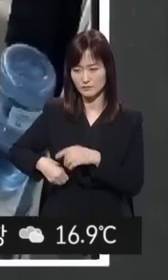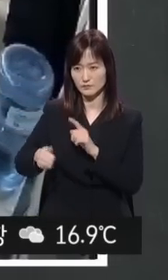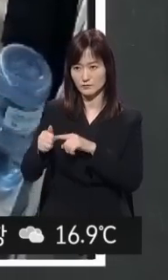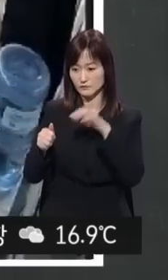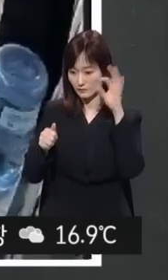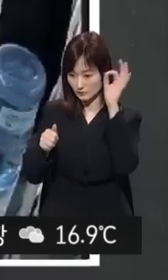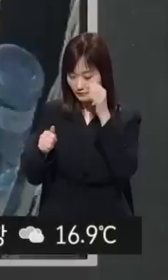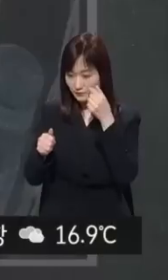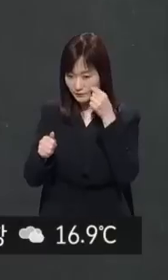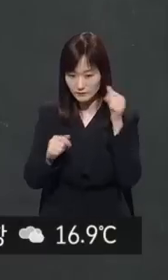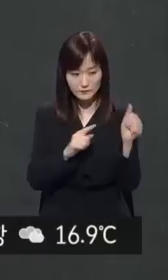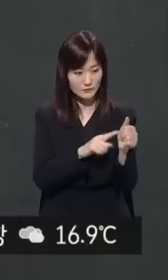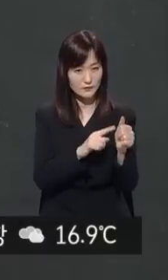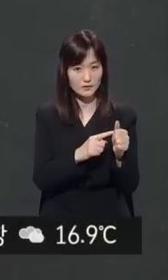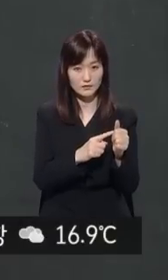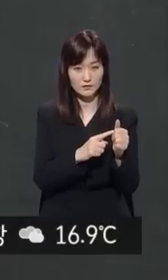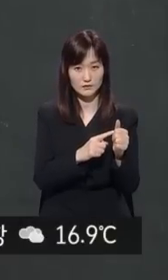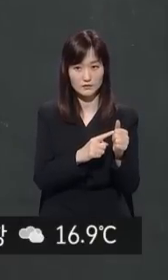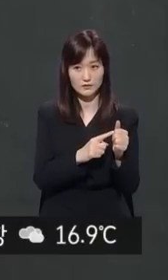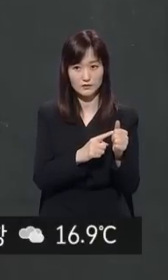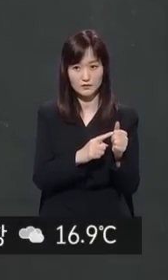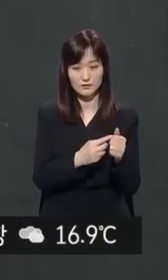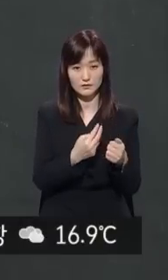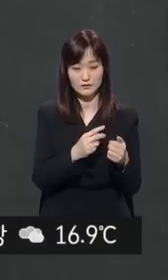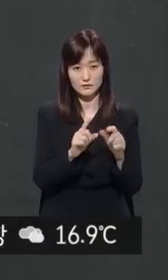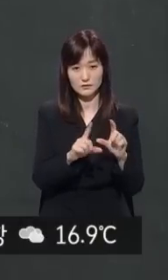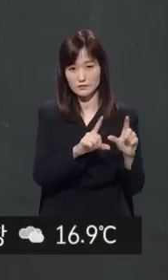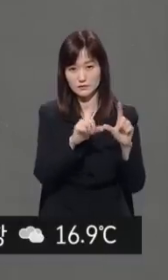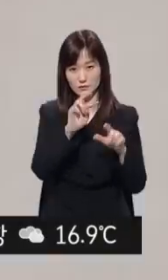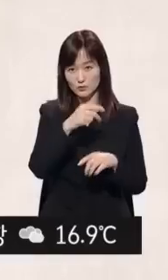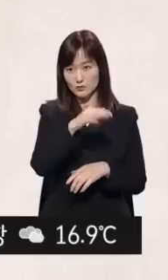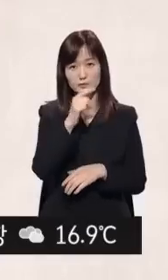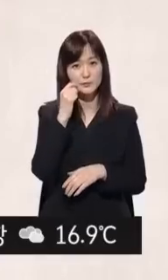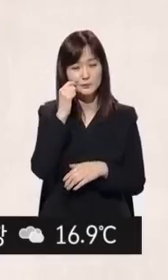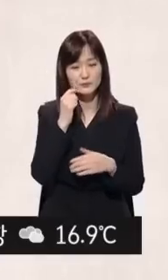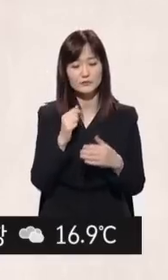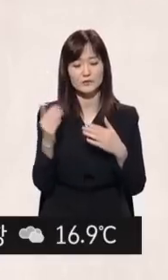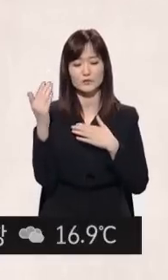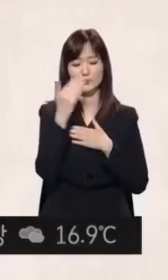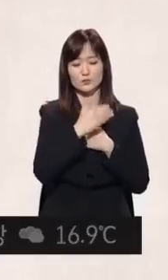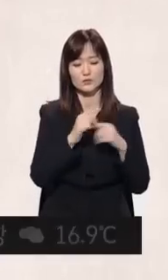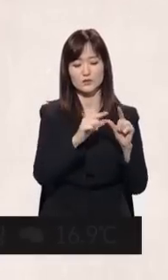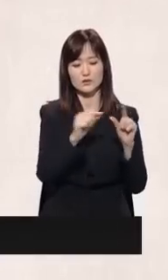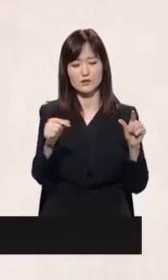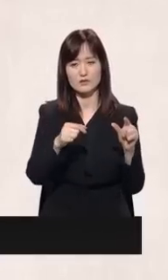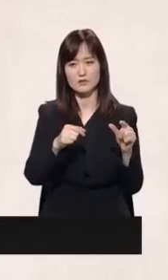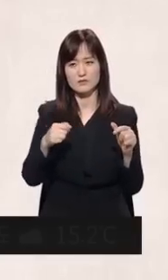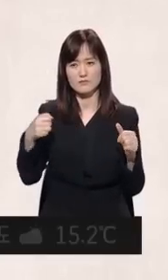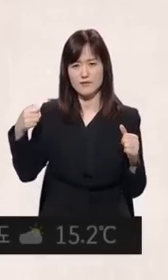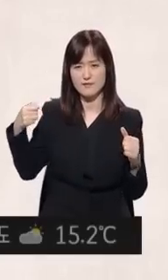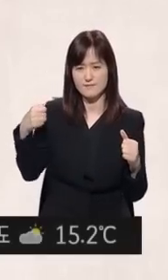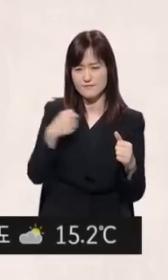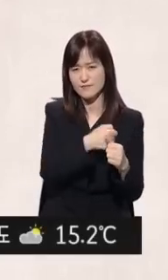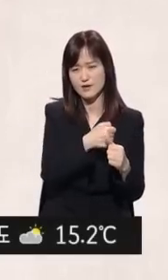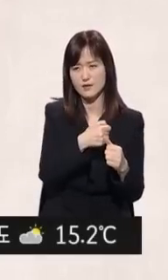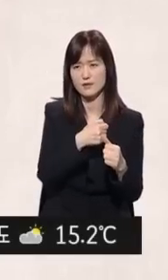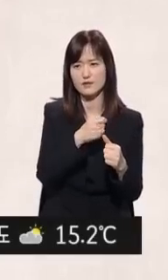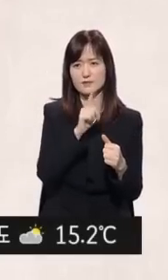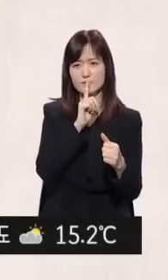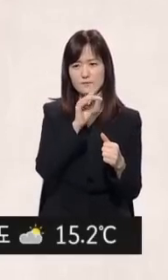정말 살아서 돌아갈 수 없다는 굉장히 무서운 말도 하면서 신체 일부에 대해서 위해를 가하겠다라는 일